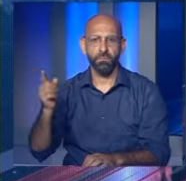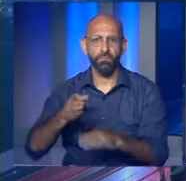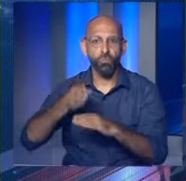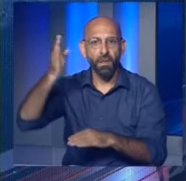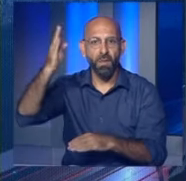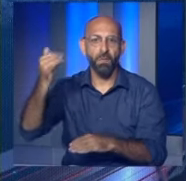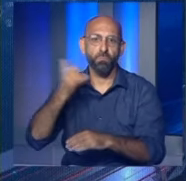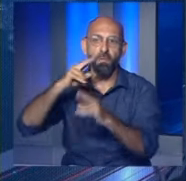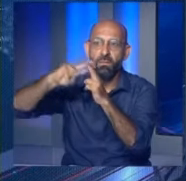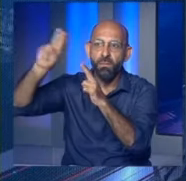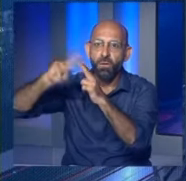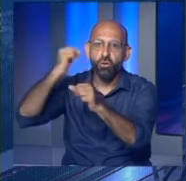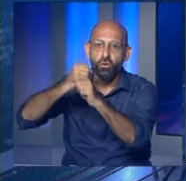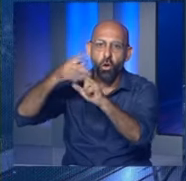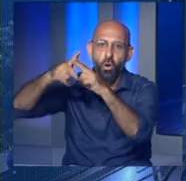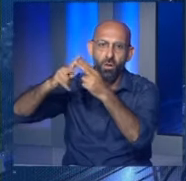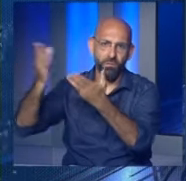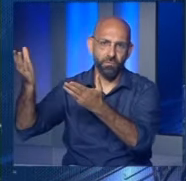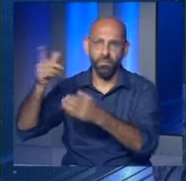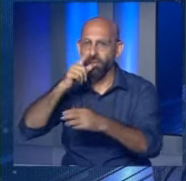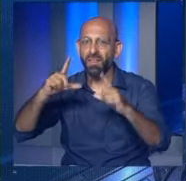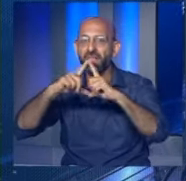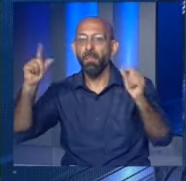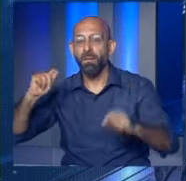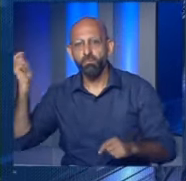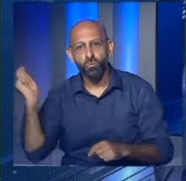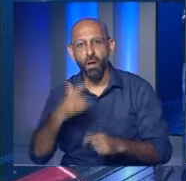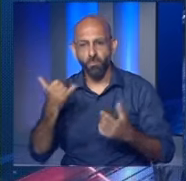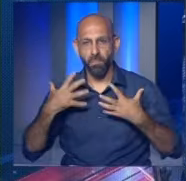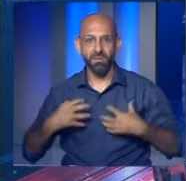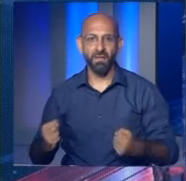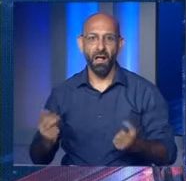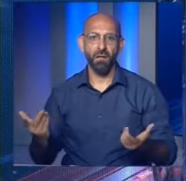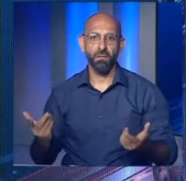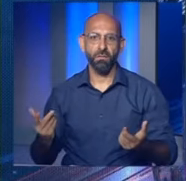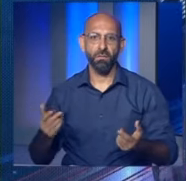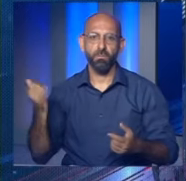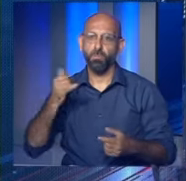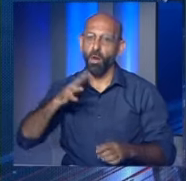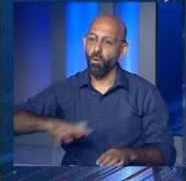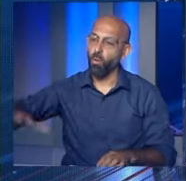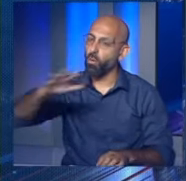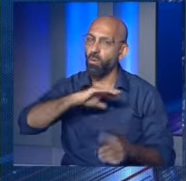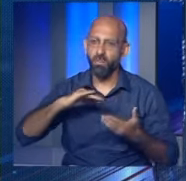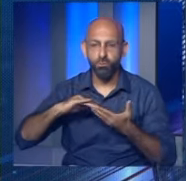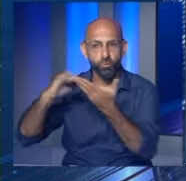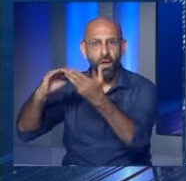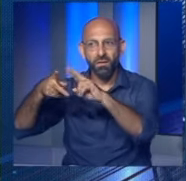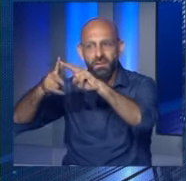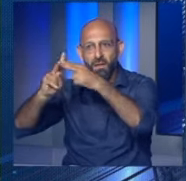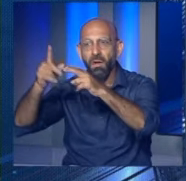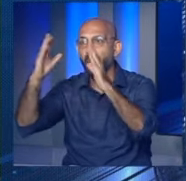الطريق الوحيد لتجنب كوارث مستقبليه ويجب اتخاذ اجراءات عاجله لضمان سلامه المباني وسكانها